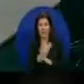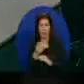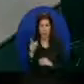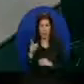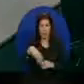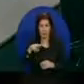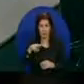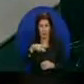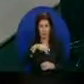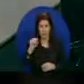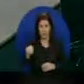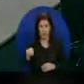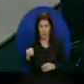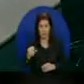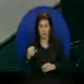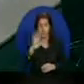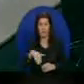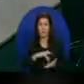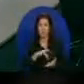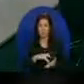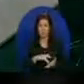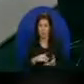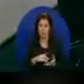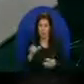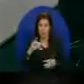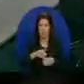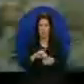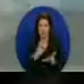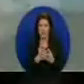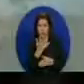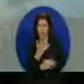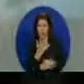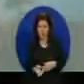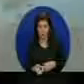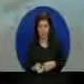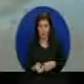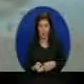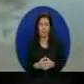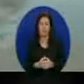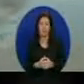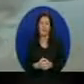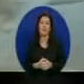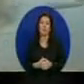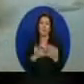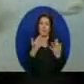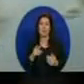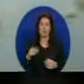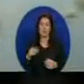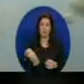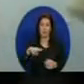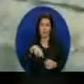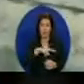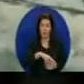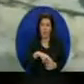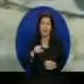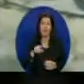שהוא מסתובב שם, והוא אפילו במקומות שהנפט הרי נקבע באותם מקומות, בערוצים הנמוכים יותר. אבל כשהוא מסתובב